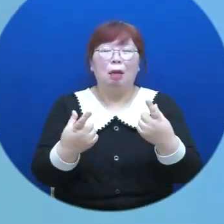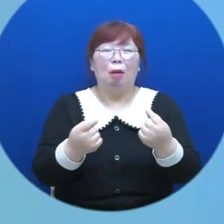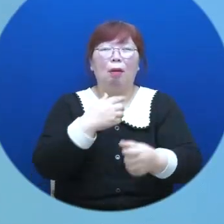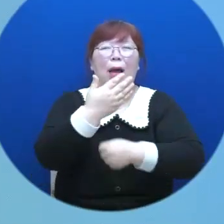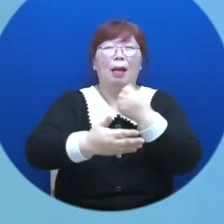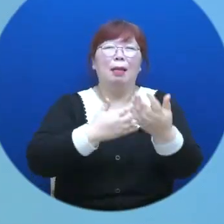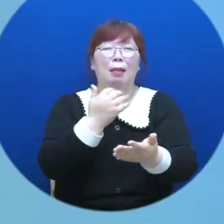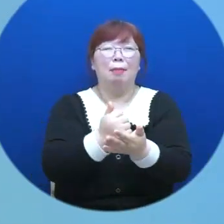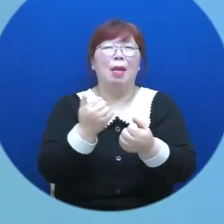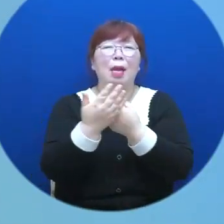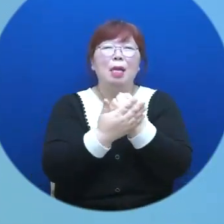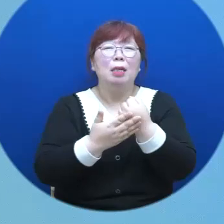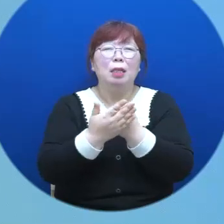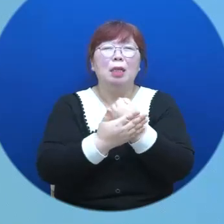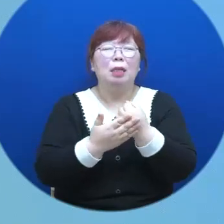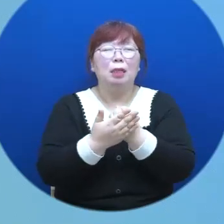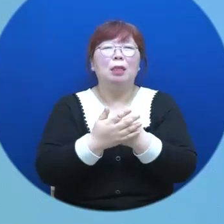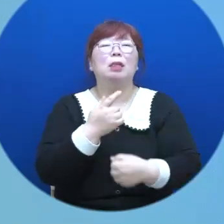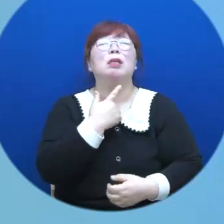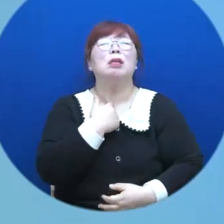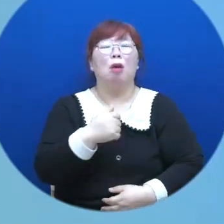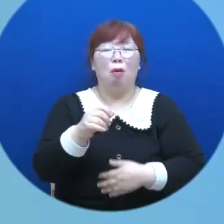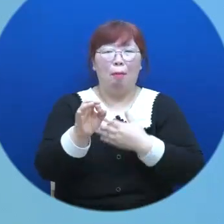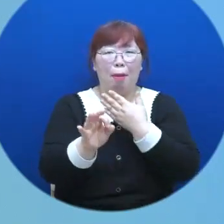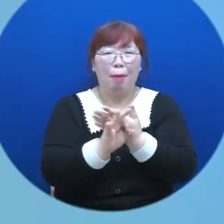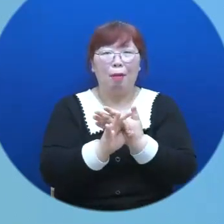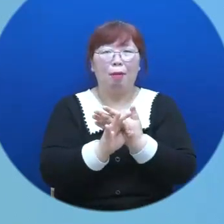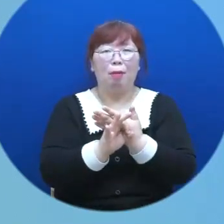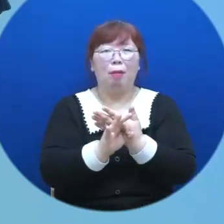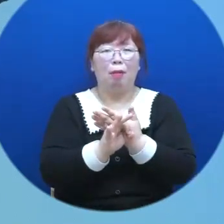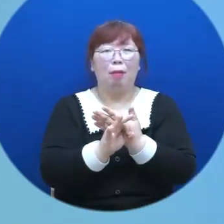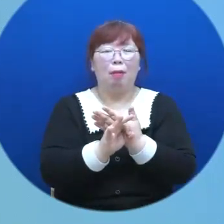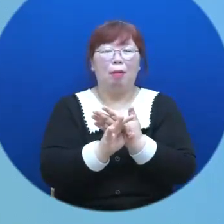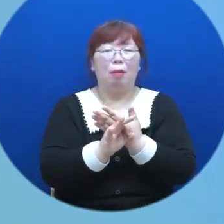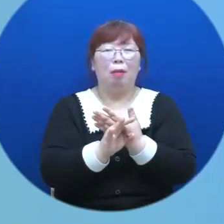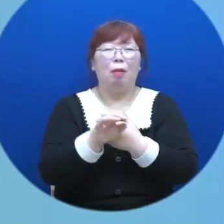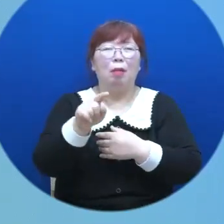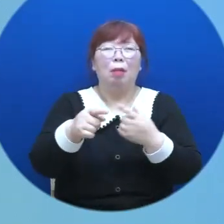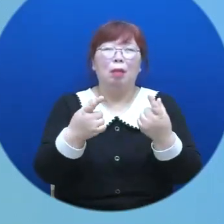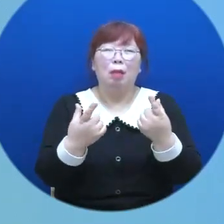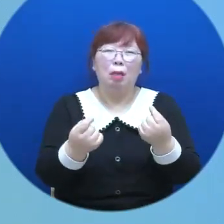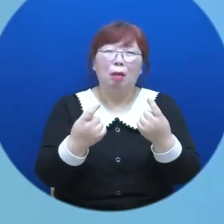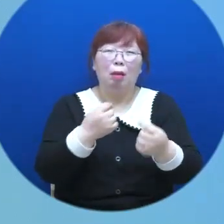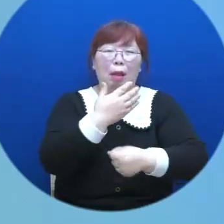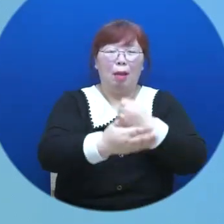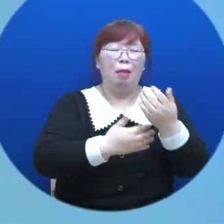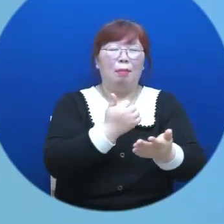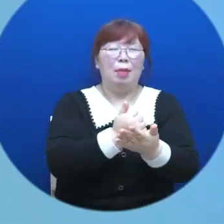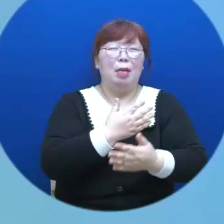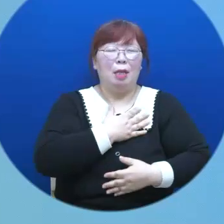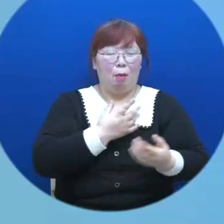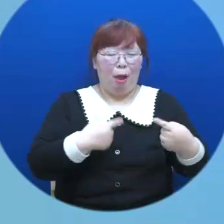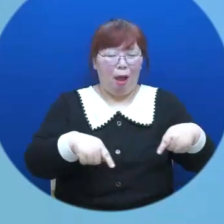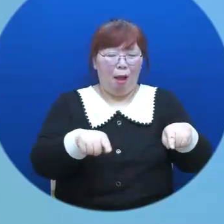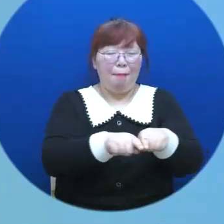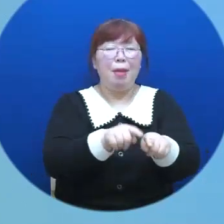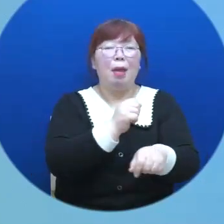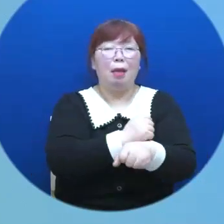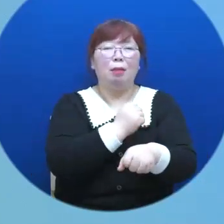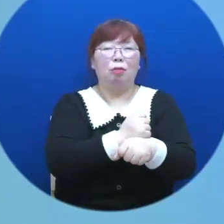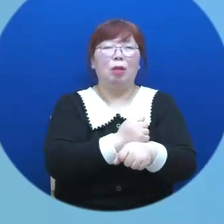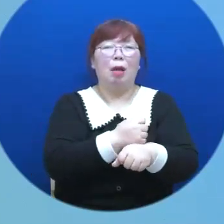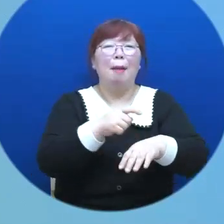하나님의 은혜를 경험하게 되잖아요. 이런 하나님이 나와 함께 하는구나 하는